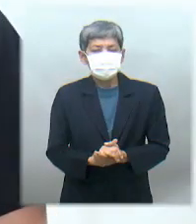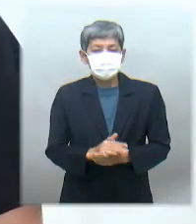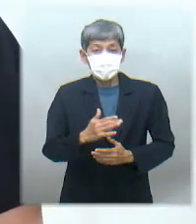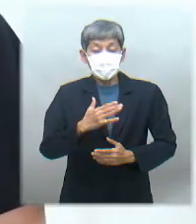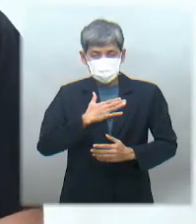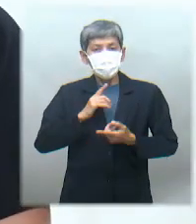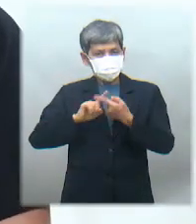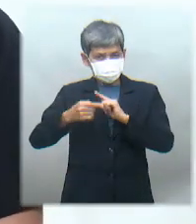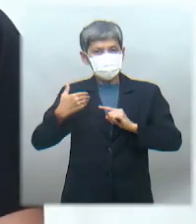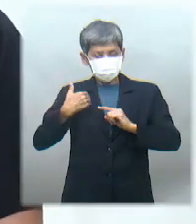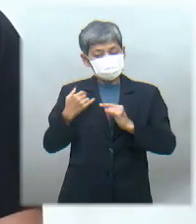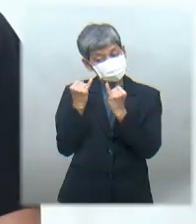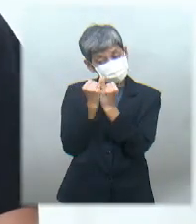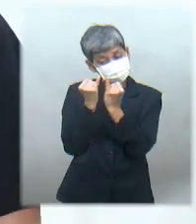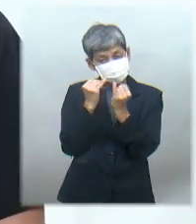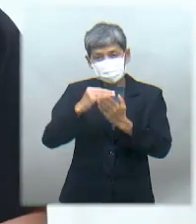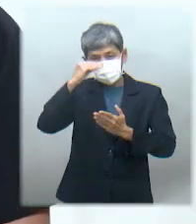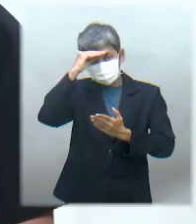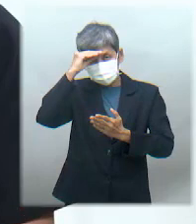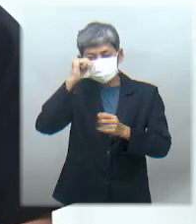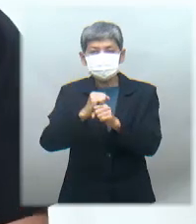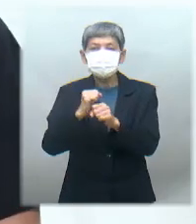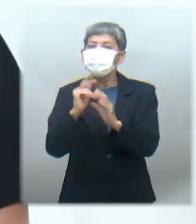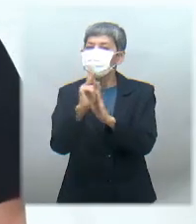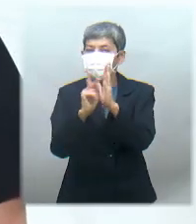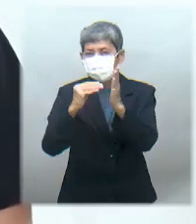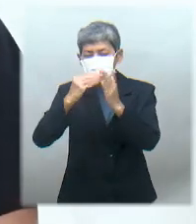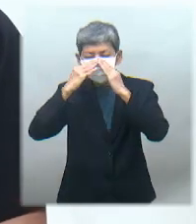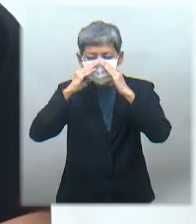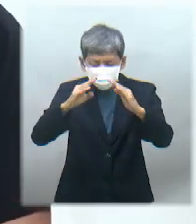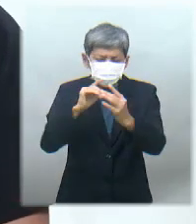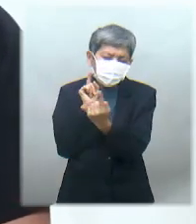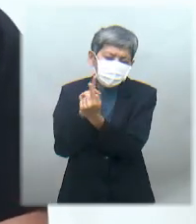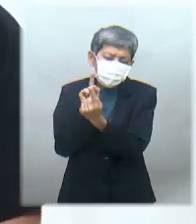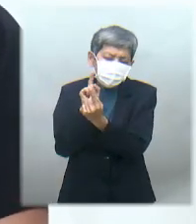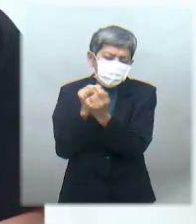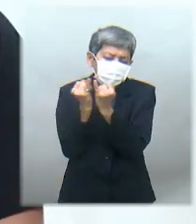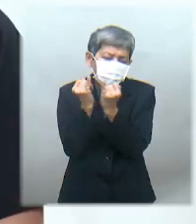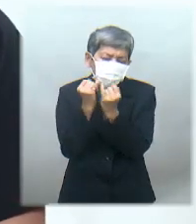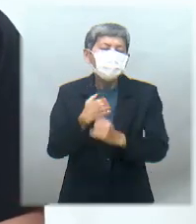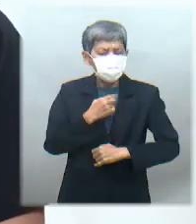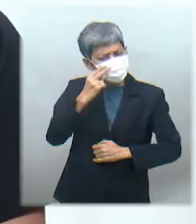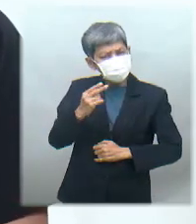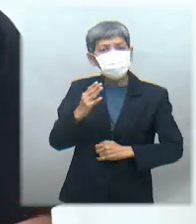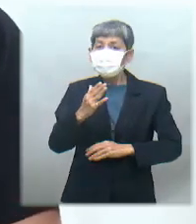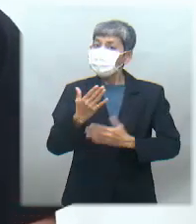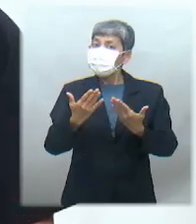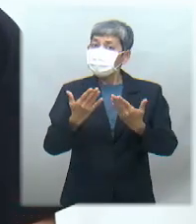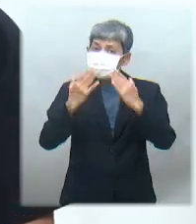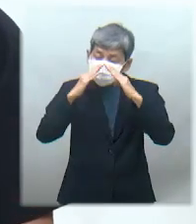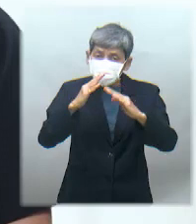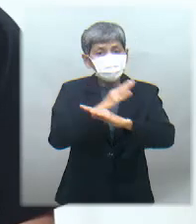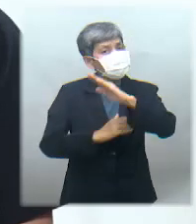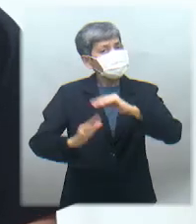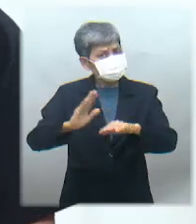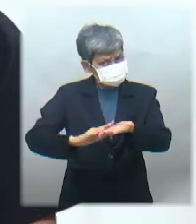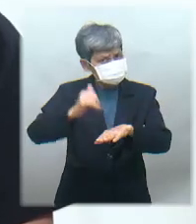นอะมีเพื่อนเปเพอนสนิตที่เรียธรรมศาตด้กเรกดหมายด้กัและเขาตาบอดค่เราก็ได้เหนวจริๆแล้วคนพการมีสกยภา